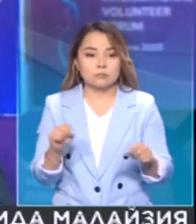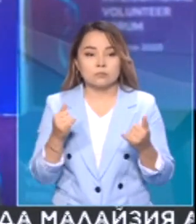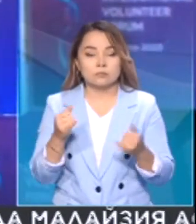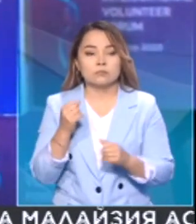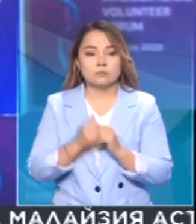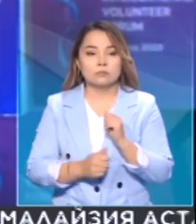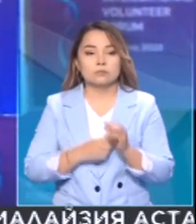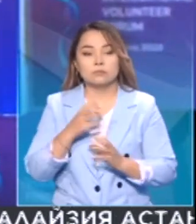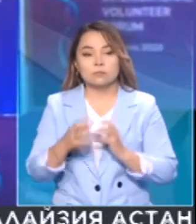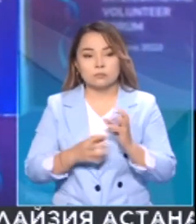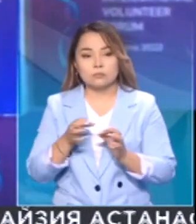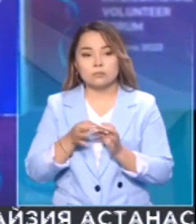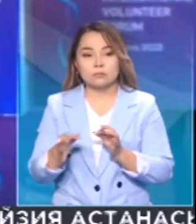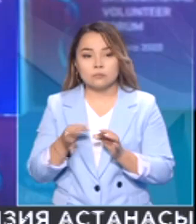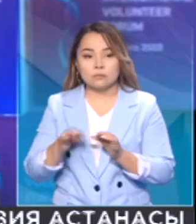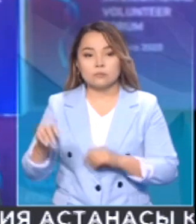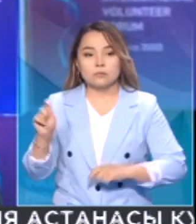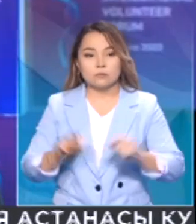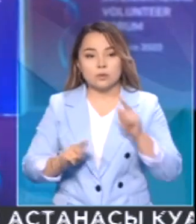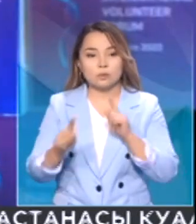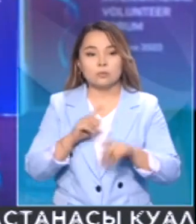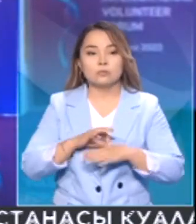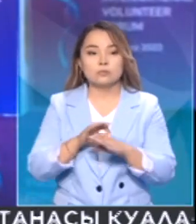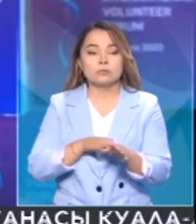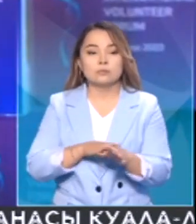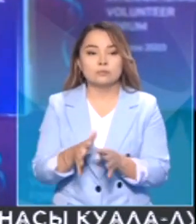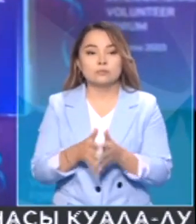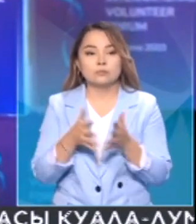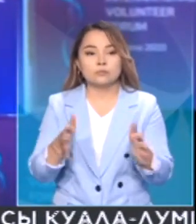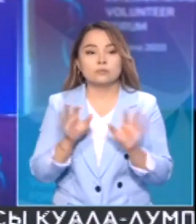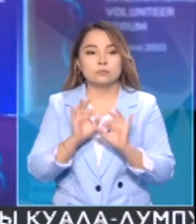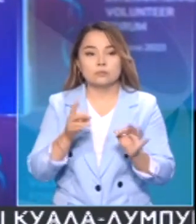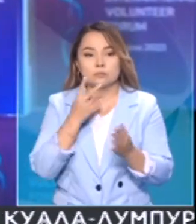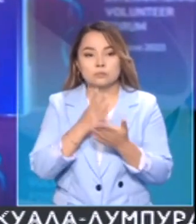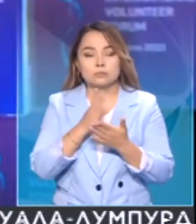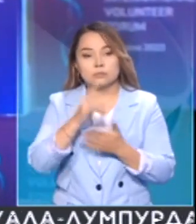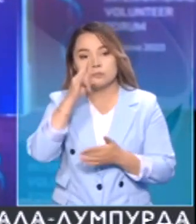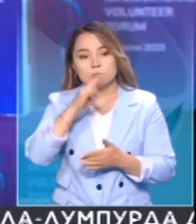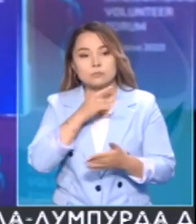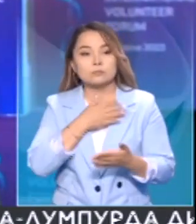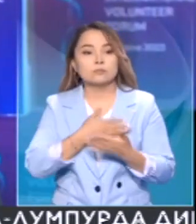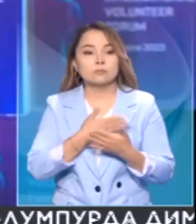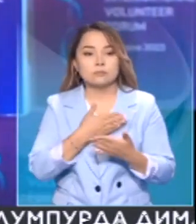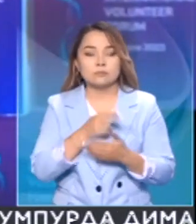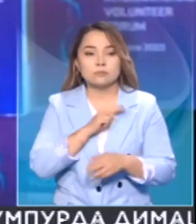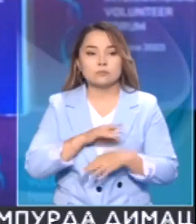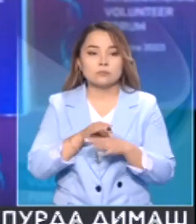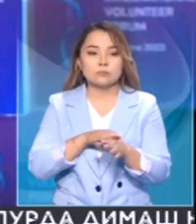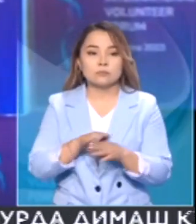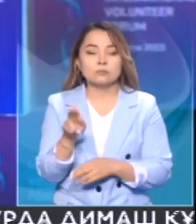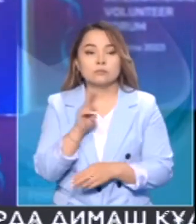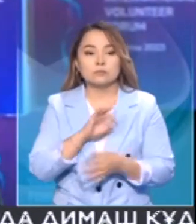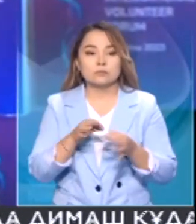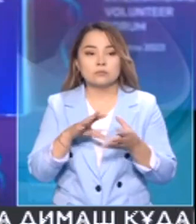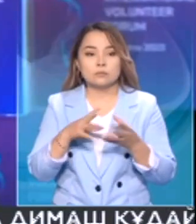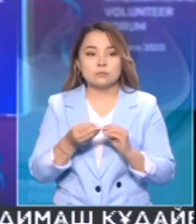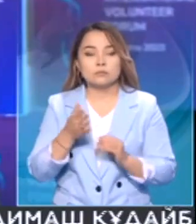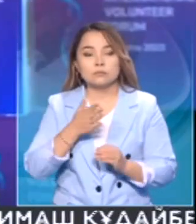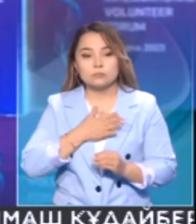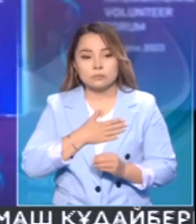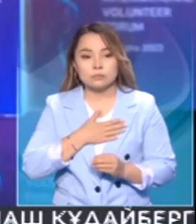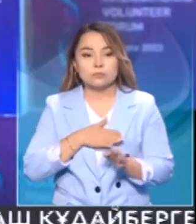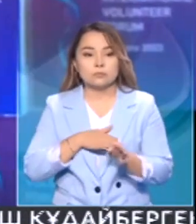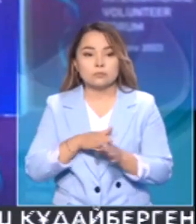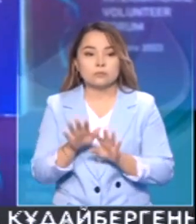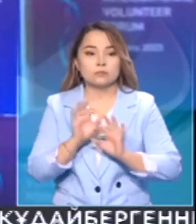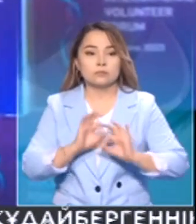әлемнің әр түкпірінен бүгінгі форумда көп айтылды. Ал қазақстандық волонтерлардың жасап жатқан жұмысы туралы маған